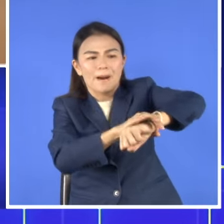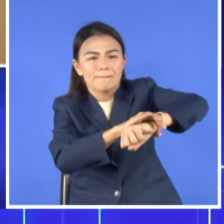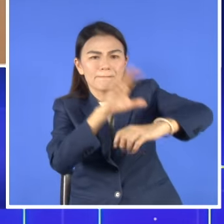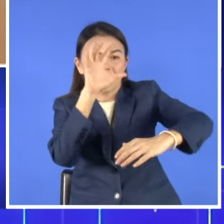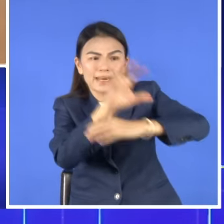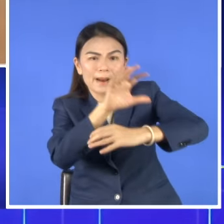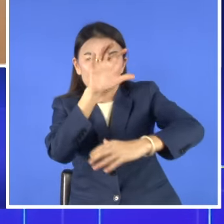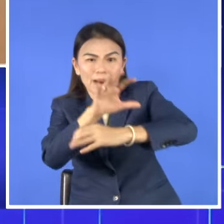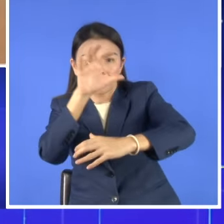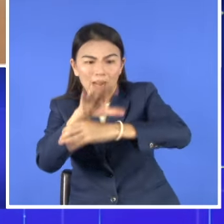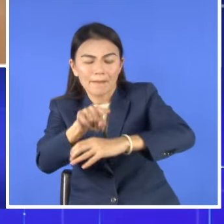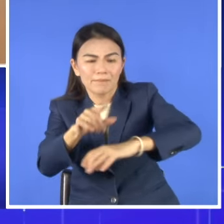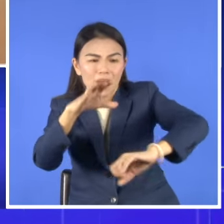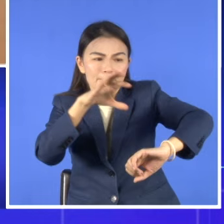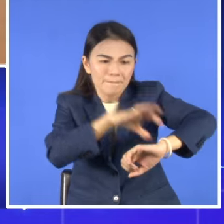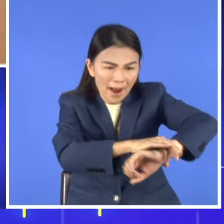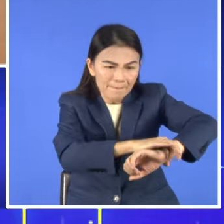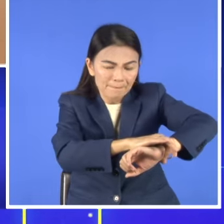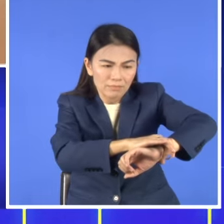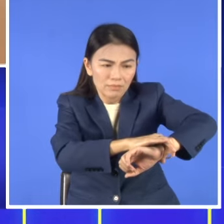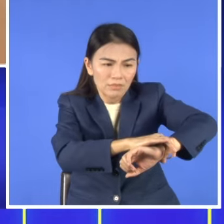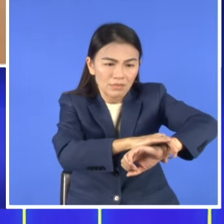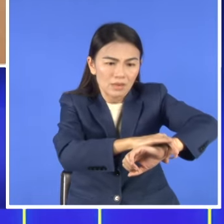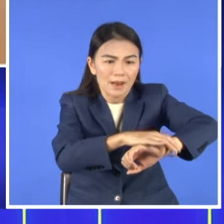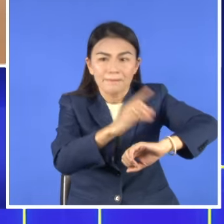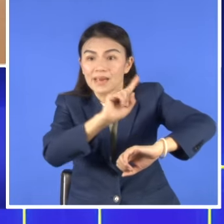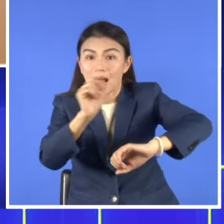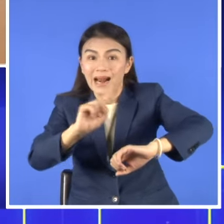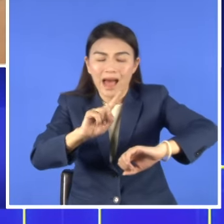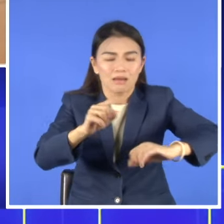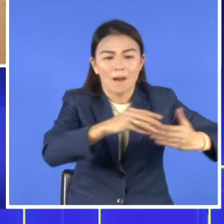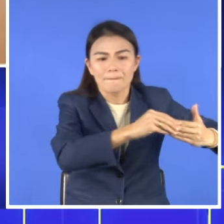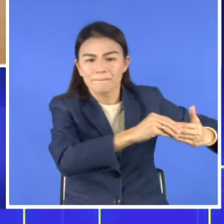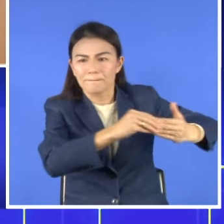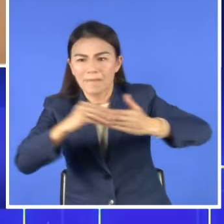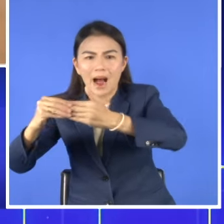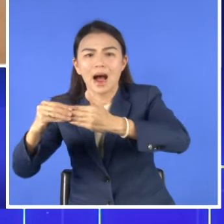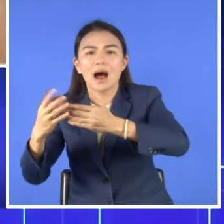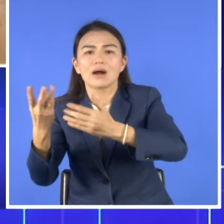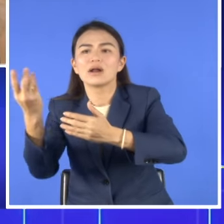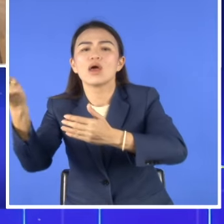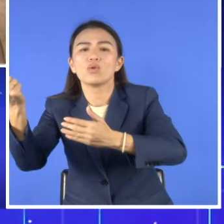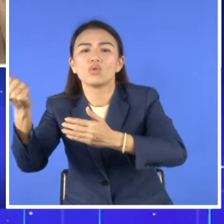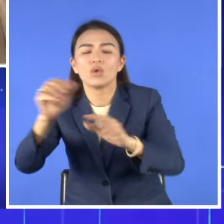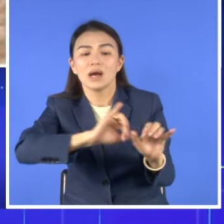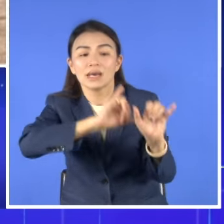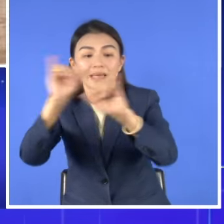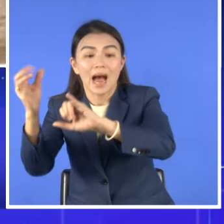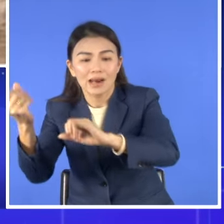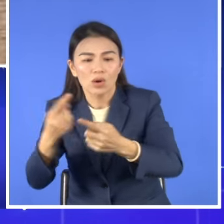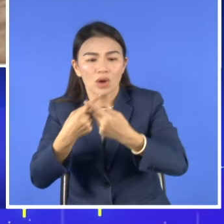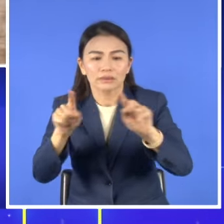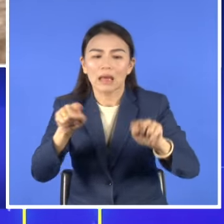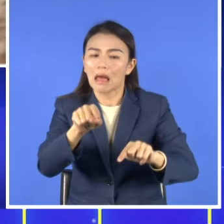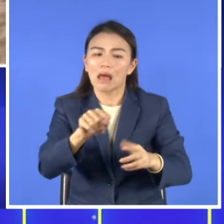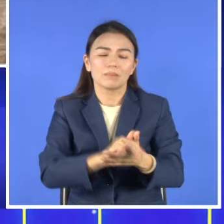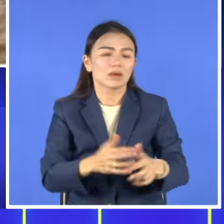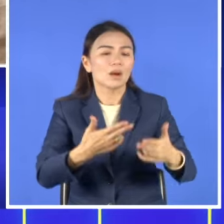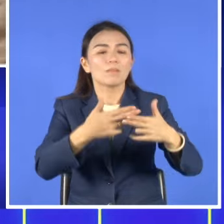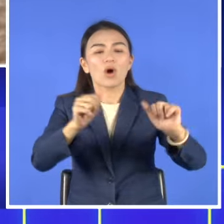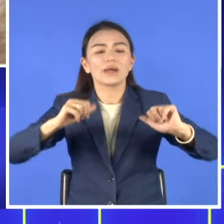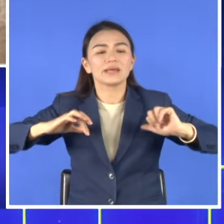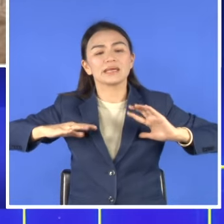ล่ามเอาไว้มีควานพอถึงเวลาเนี่ยเกิดอะไรขึ้นเขาสามารถจะคุมสัตว์ได้อพยพไปได้อย่างรวดเร็วแต่ปางเนี้ยคือการเคลื่อน